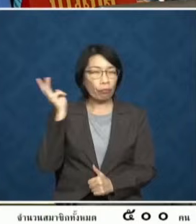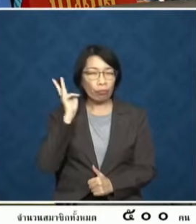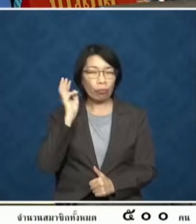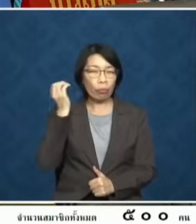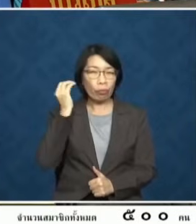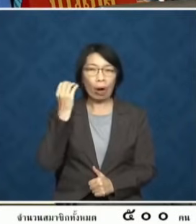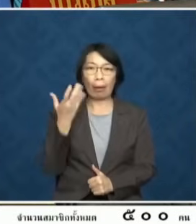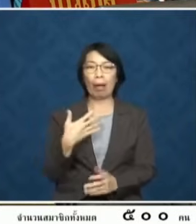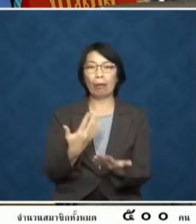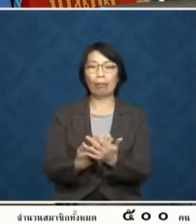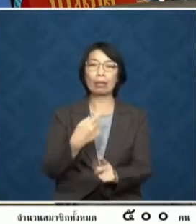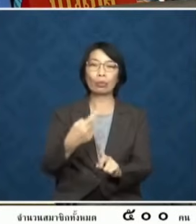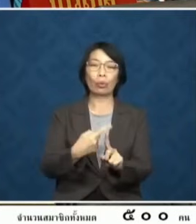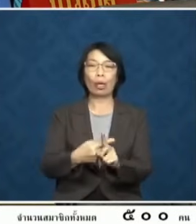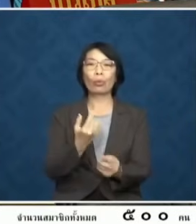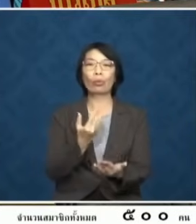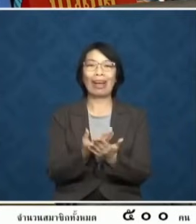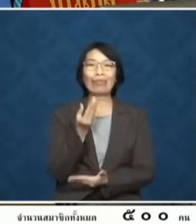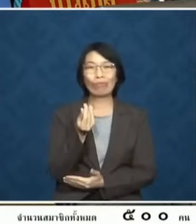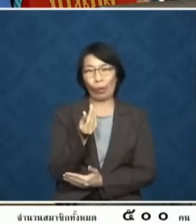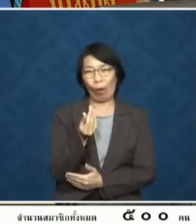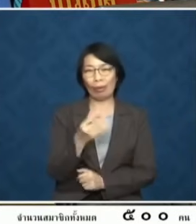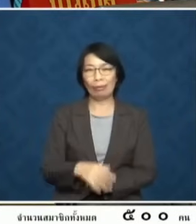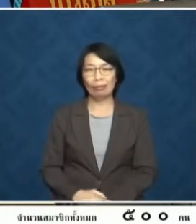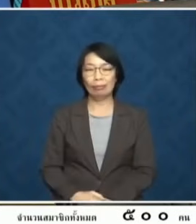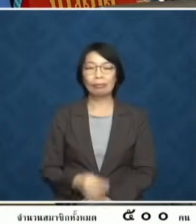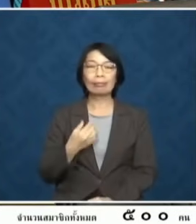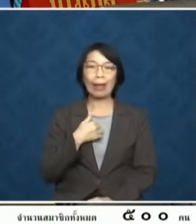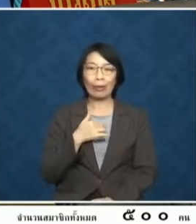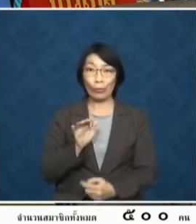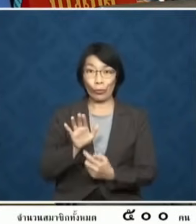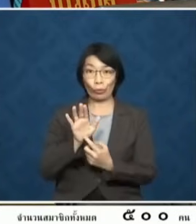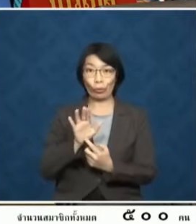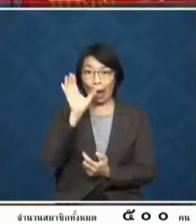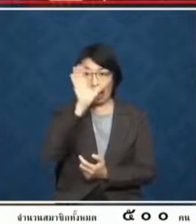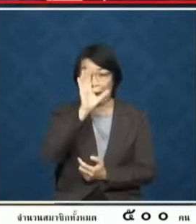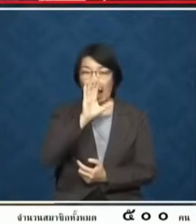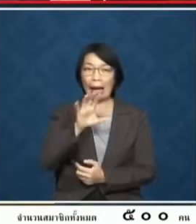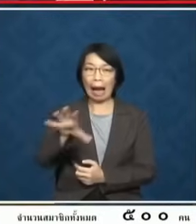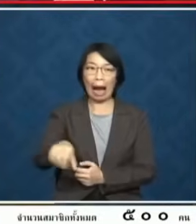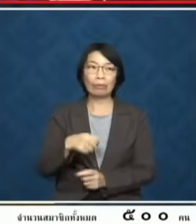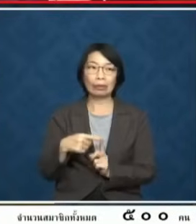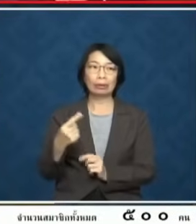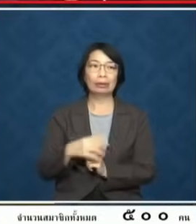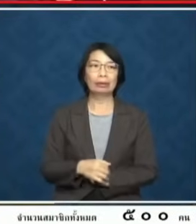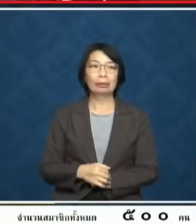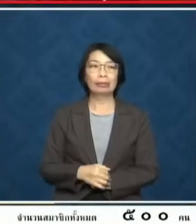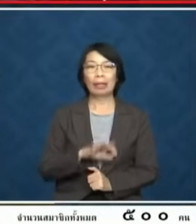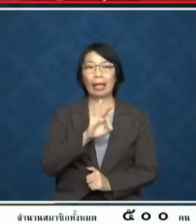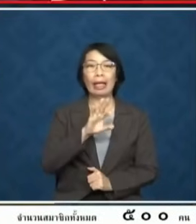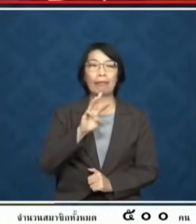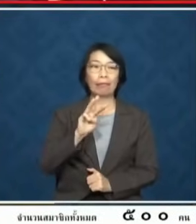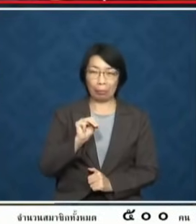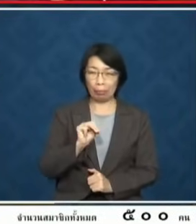จำนวนค่าเช่าอยู่ที่เท่าไหร่ดิฉันขอยกตัวอย่างเท่าที่พอหาได้ 1คลื่นก็คือคลื่นไ